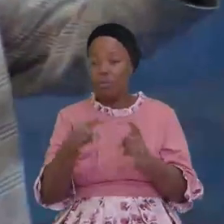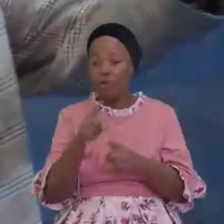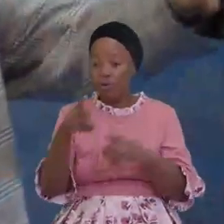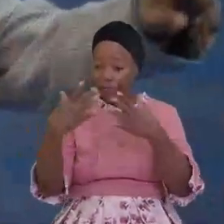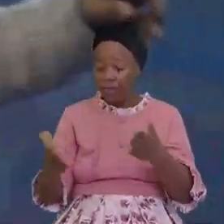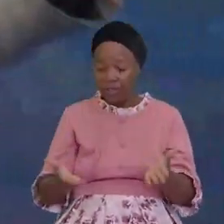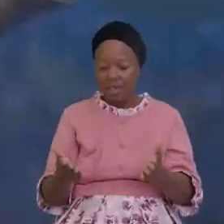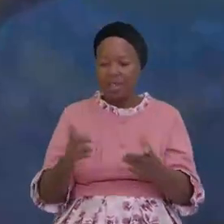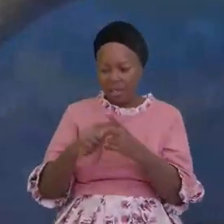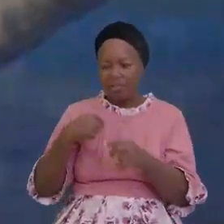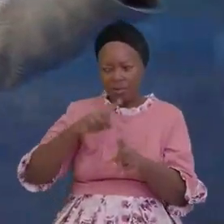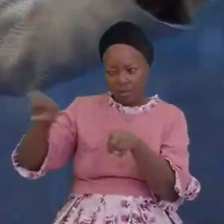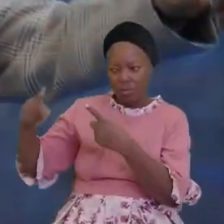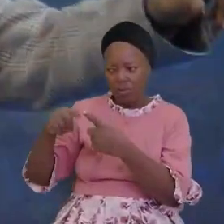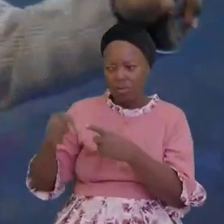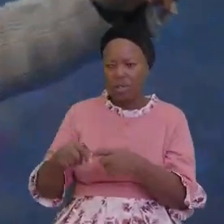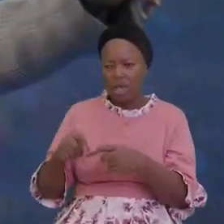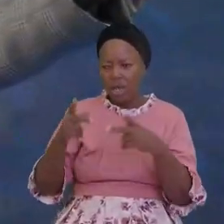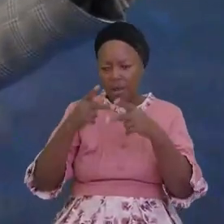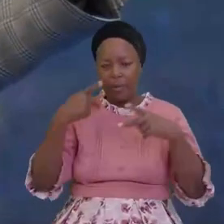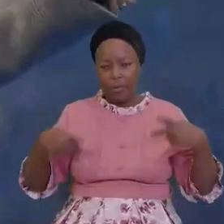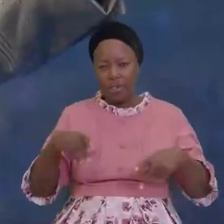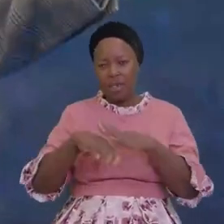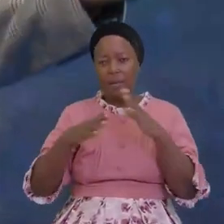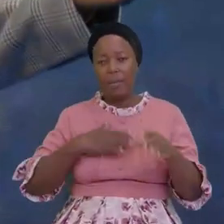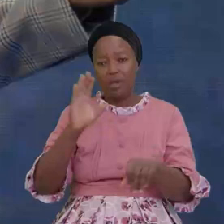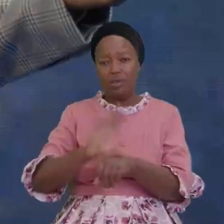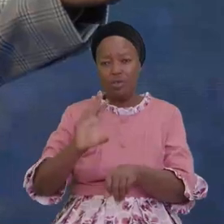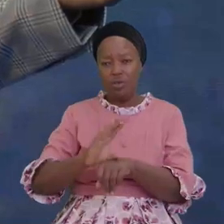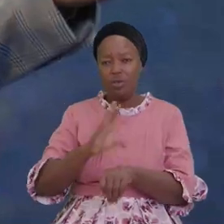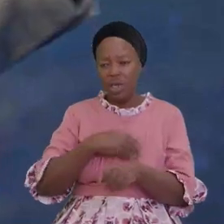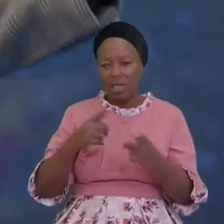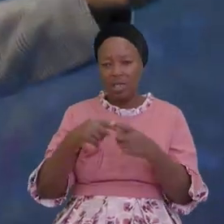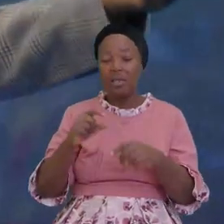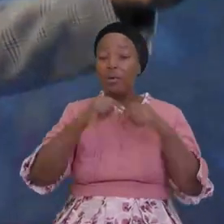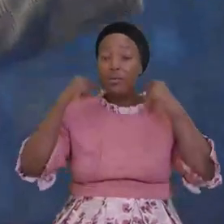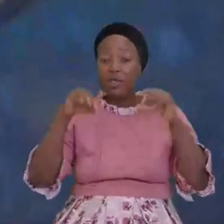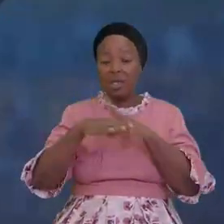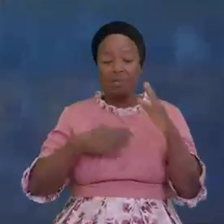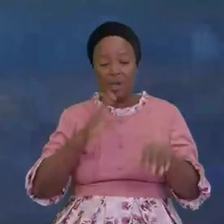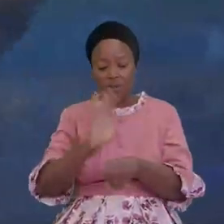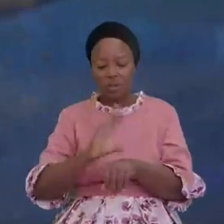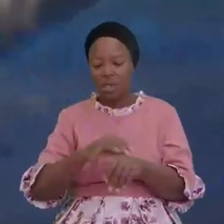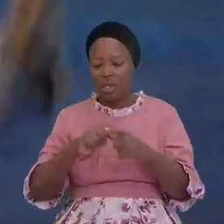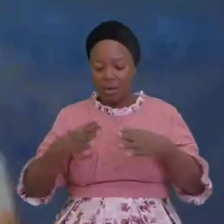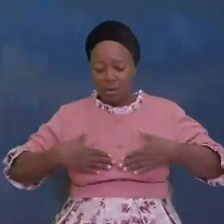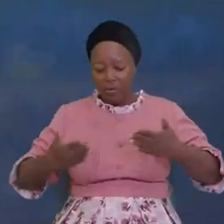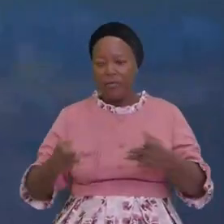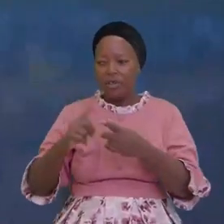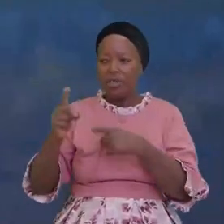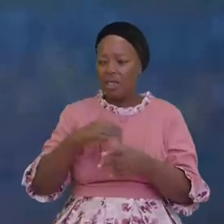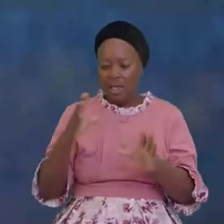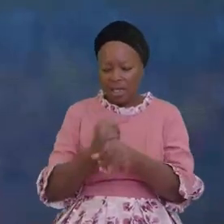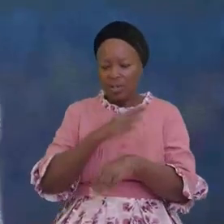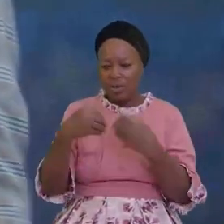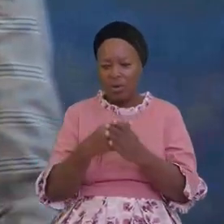Alors, dès que j'aurai fini ici, je retournerai vers le sacrificateur,